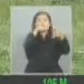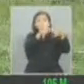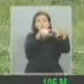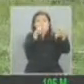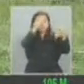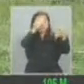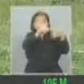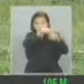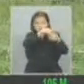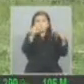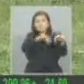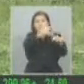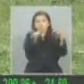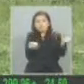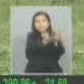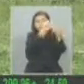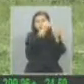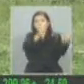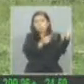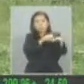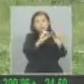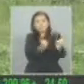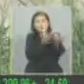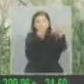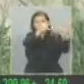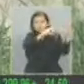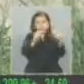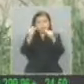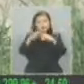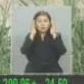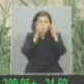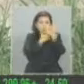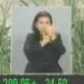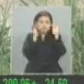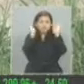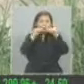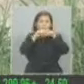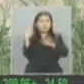ยอาศัยทิ้งไปเพราะไม่ต้องการให้เมืองนี้กลายเป็นจุดสนใจของสื่อมวลชน